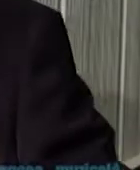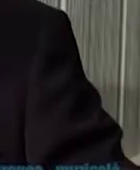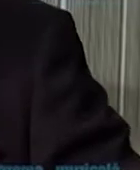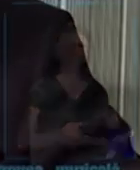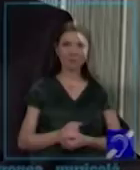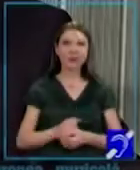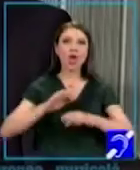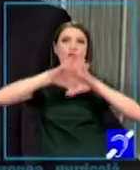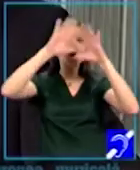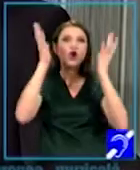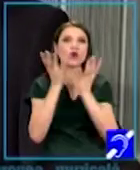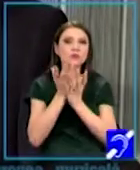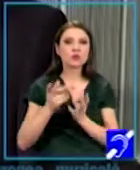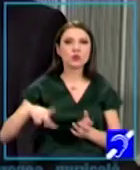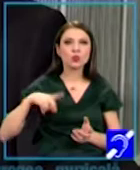Cosmosul este